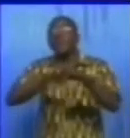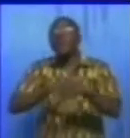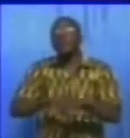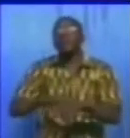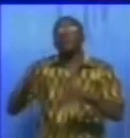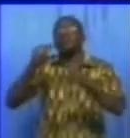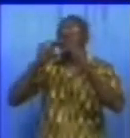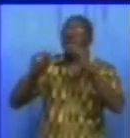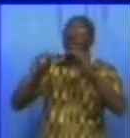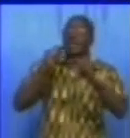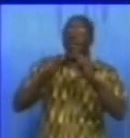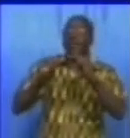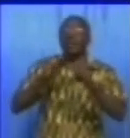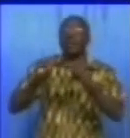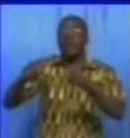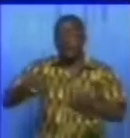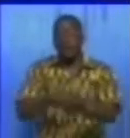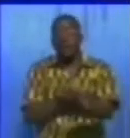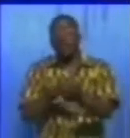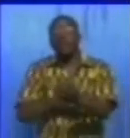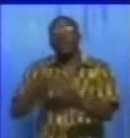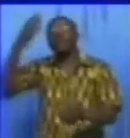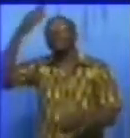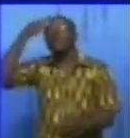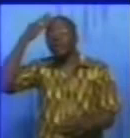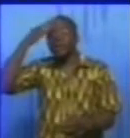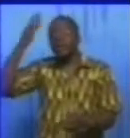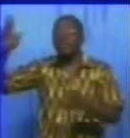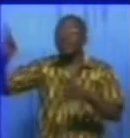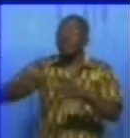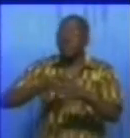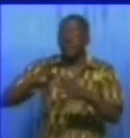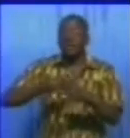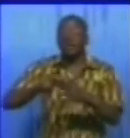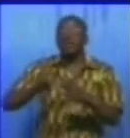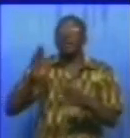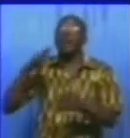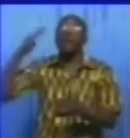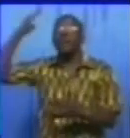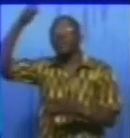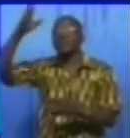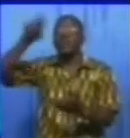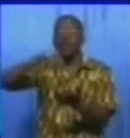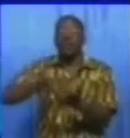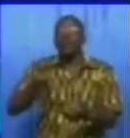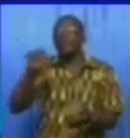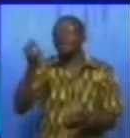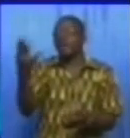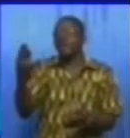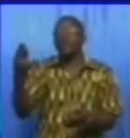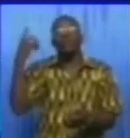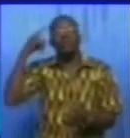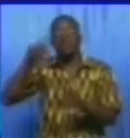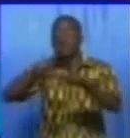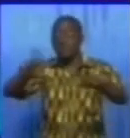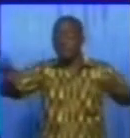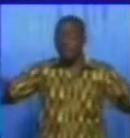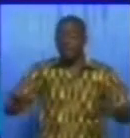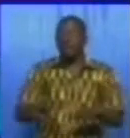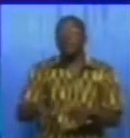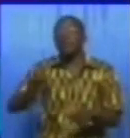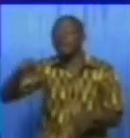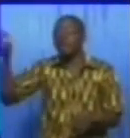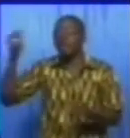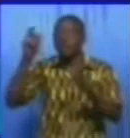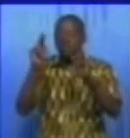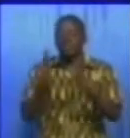de leur mettre à niveau les nouvelles connaissances et surtout les nouvelles pratiques. La prochaine session en 2014 sera élargie à d'autres